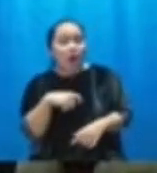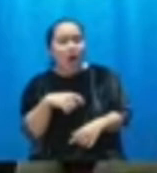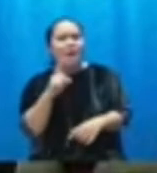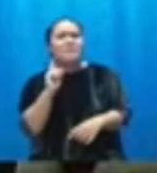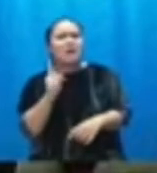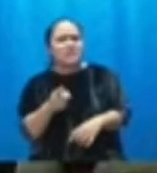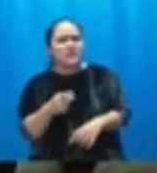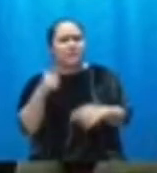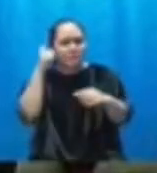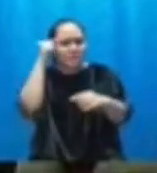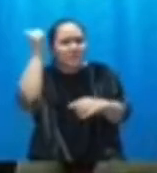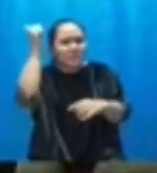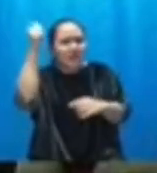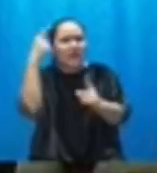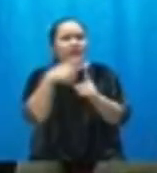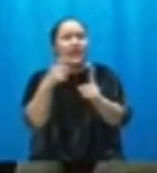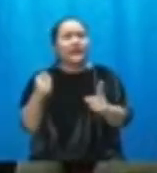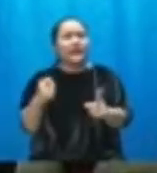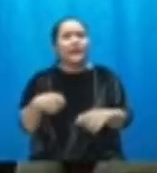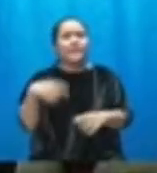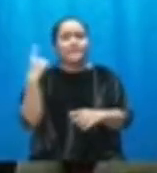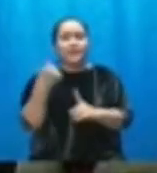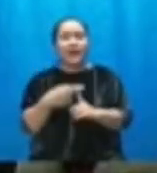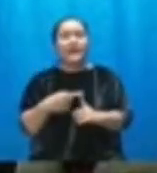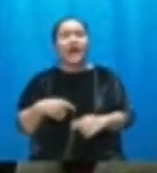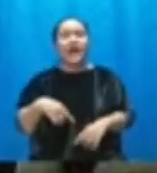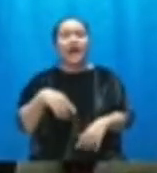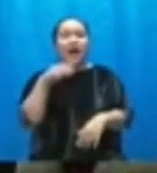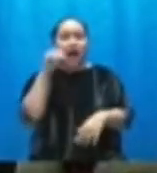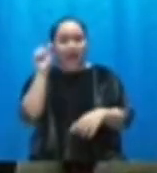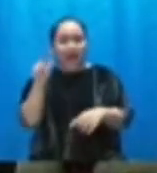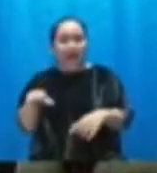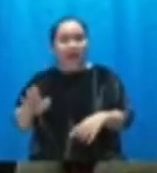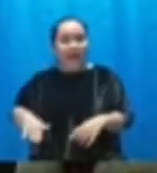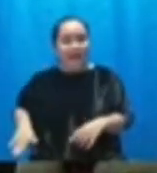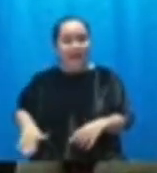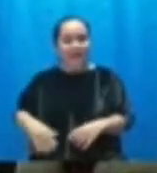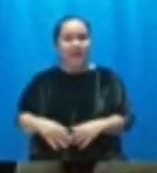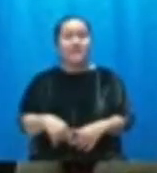daripada anak Hai sekarang ini memang sebaliknya